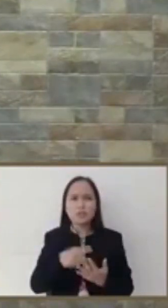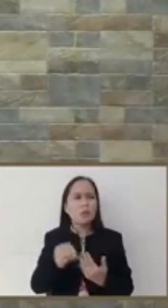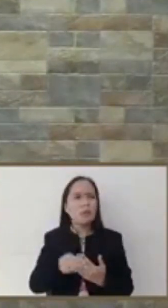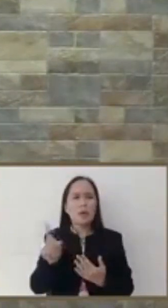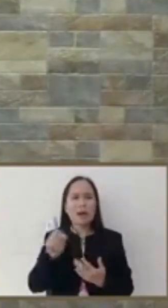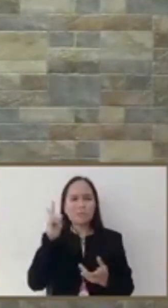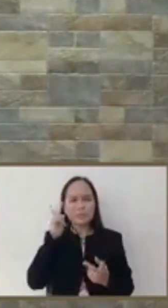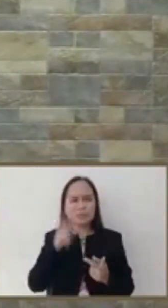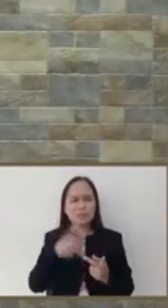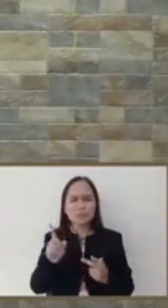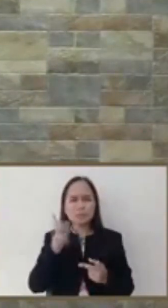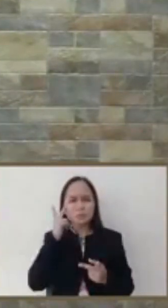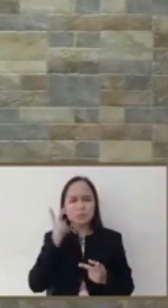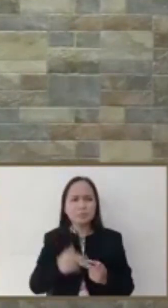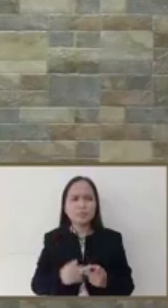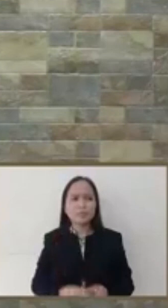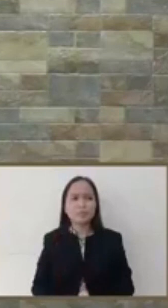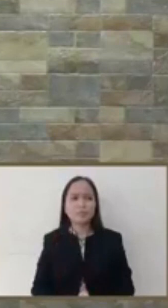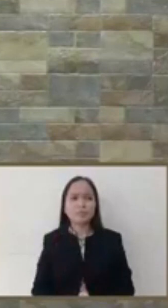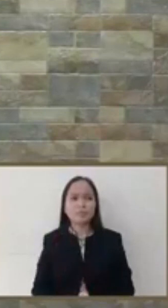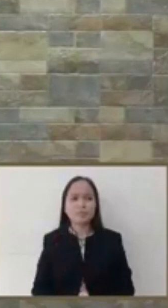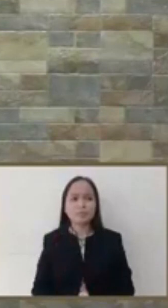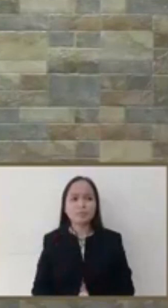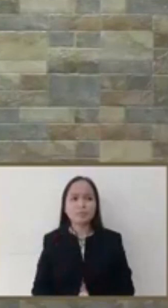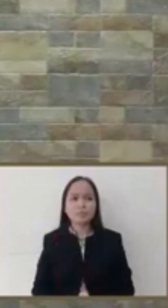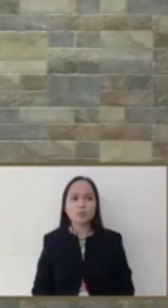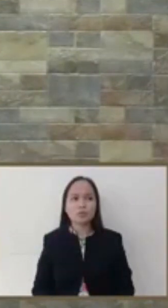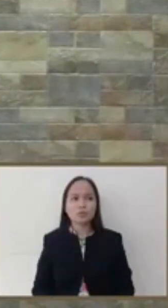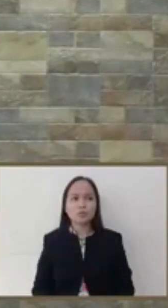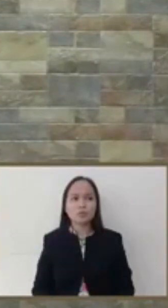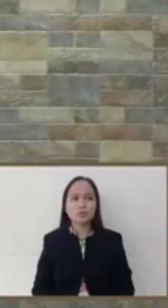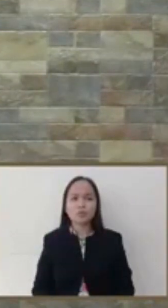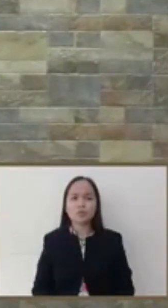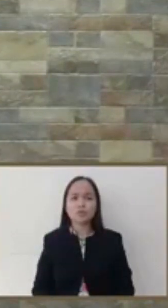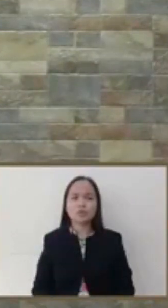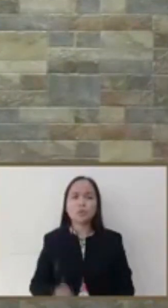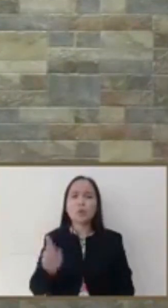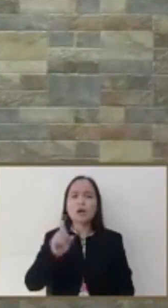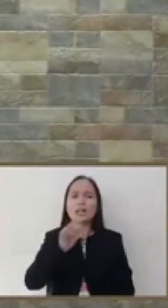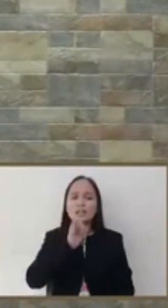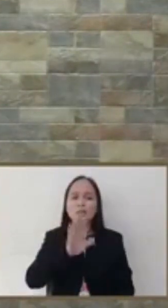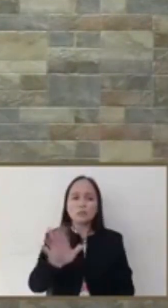for? Anong pagkakaiba natin dyan sa mga radio broadcasters na yan? Wala.